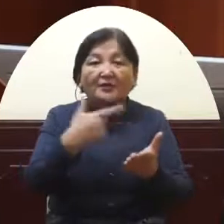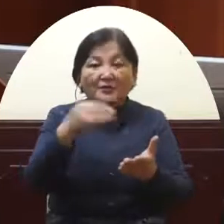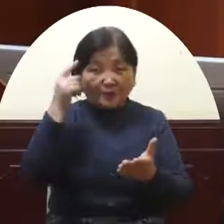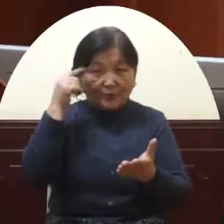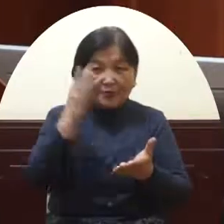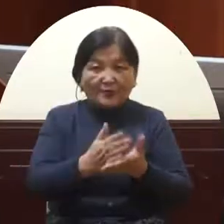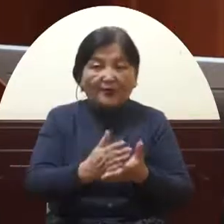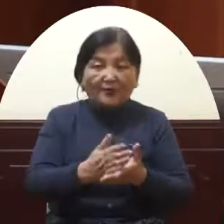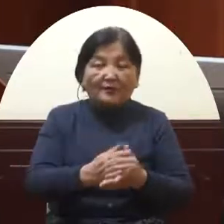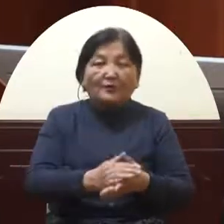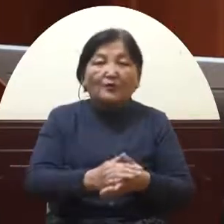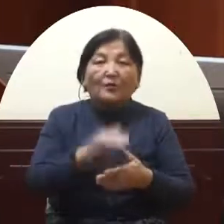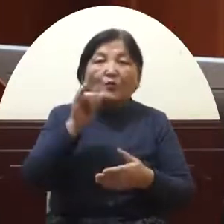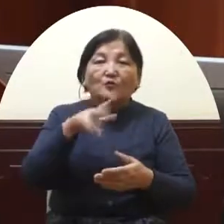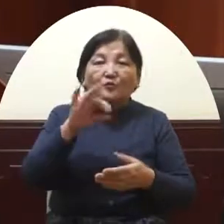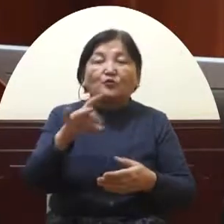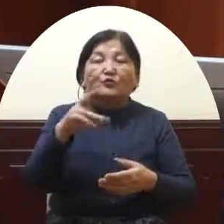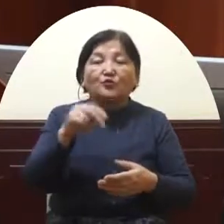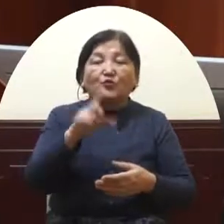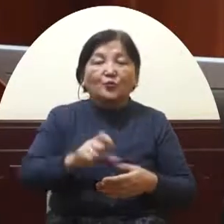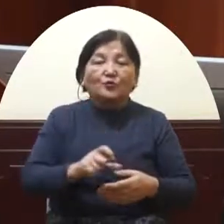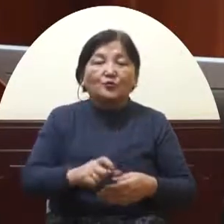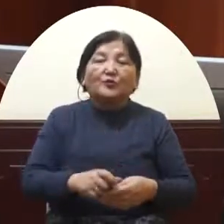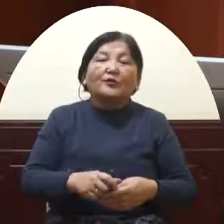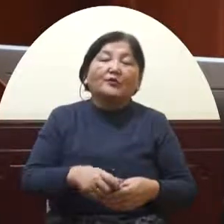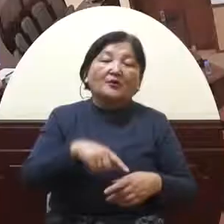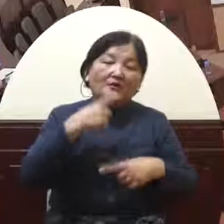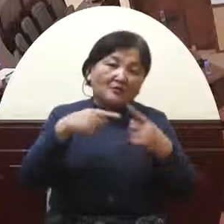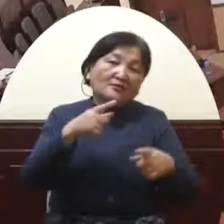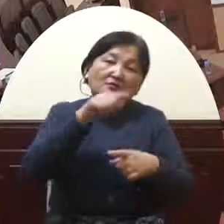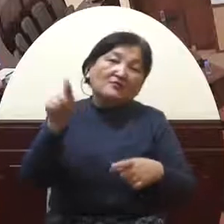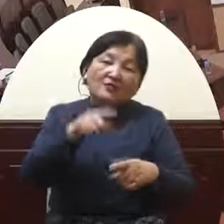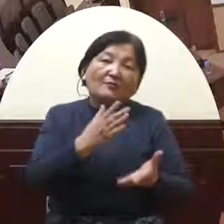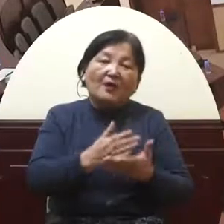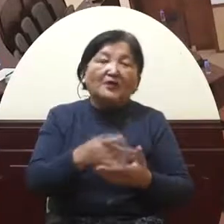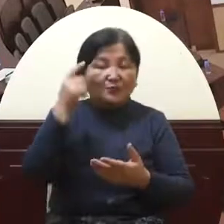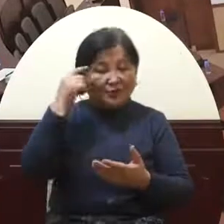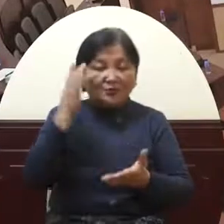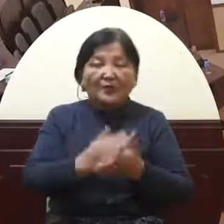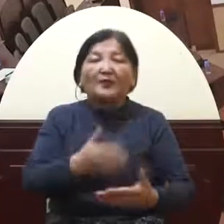хэрэгслээр дамжуулаад улс төрчид бол зөрчиж идэг юм байна. Баярлалаа.